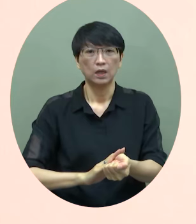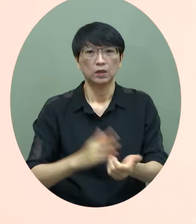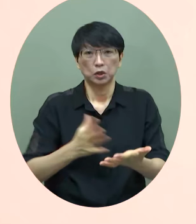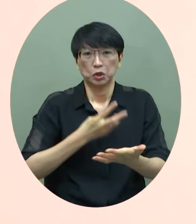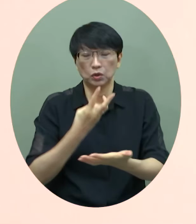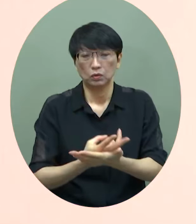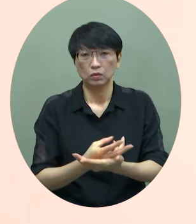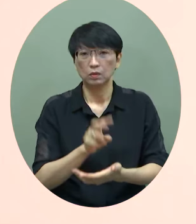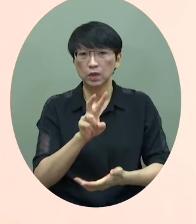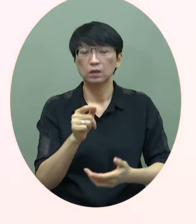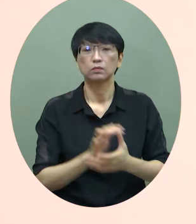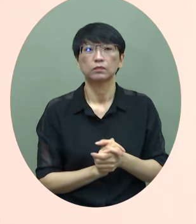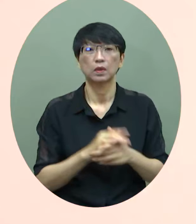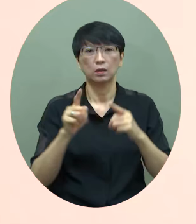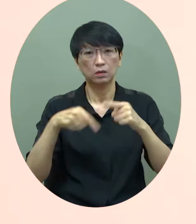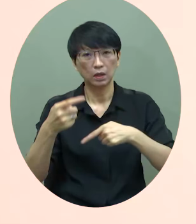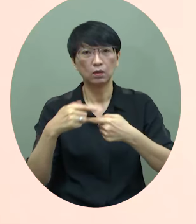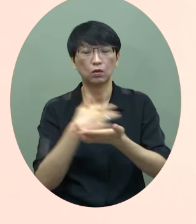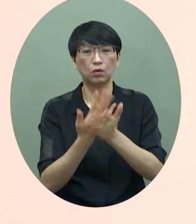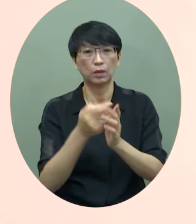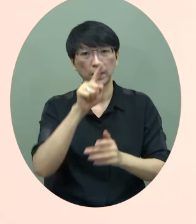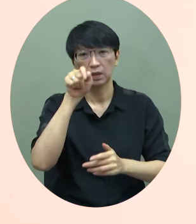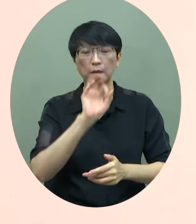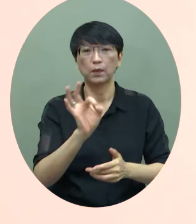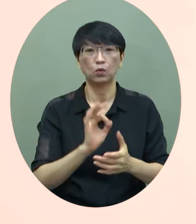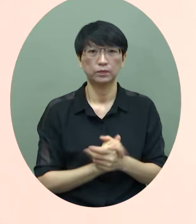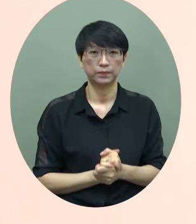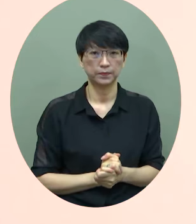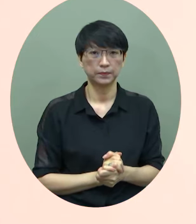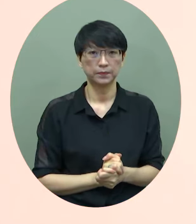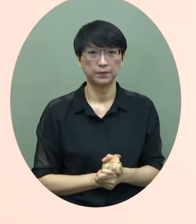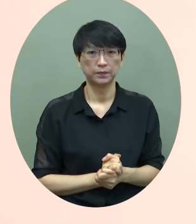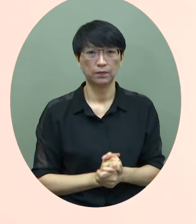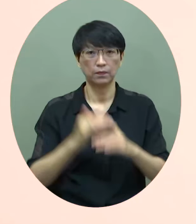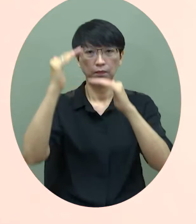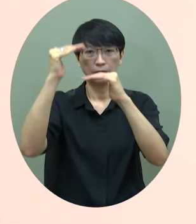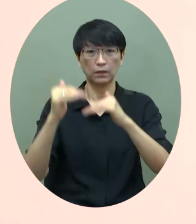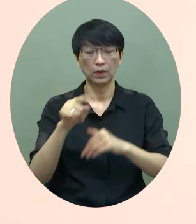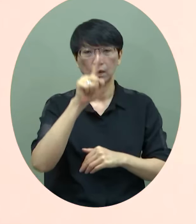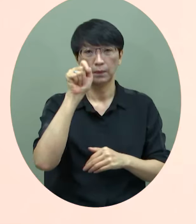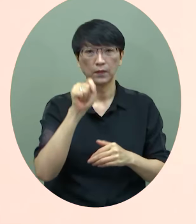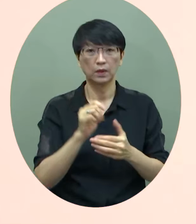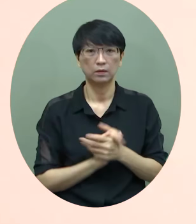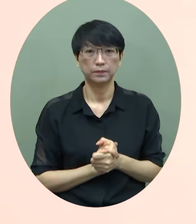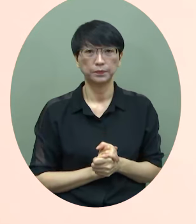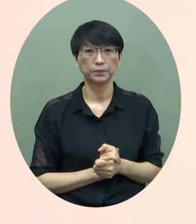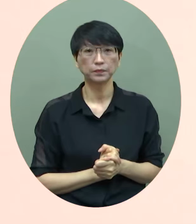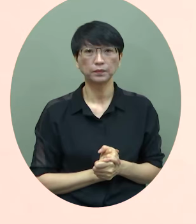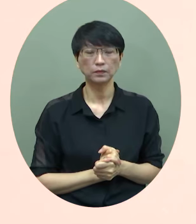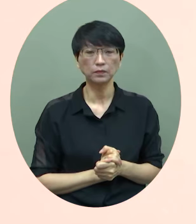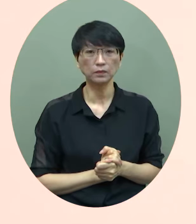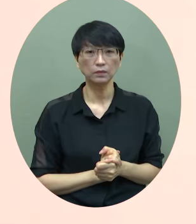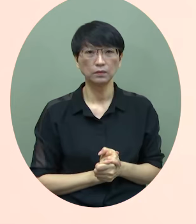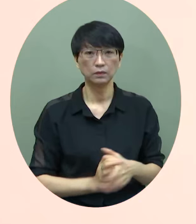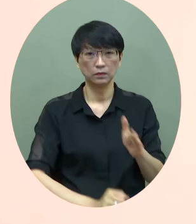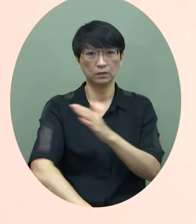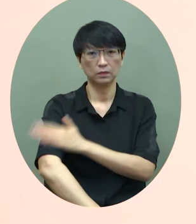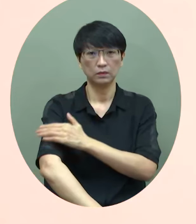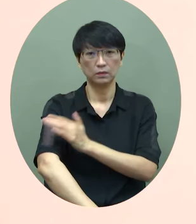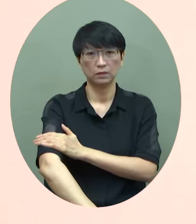沒有討論到其他很多問題下一條題文下一條